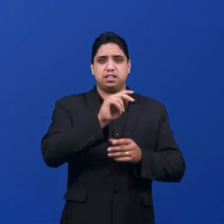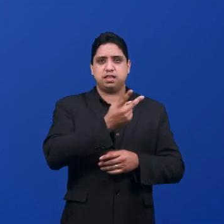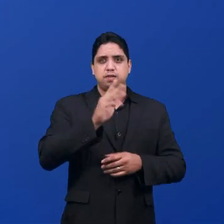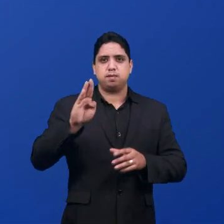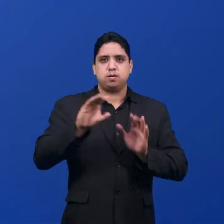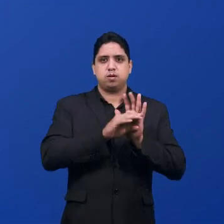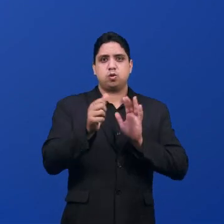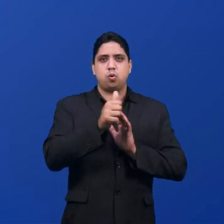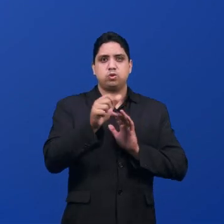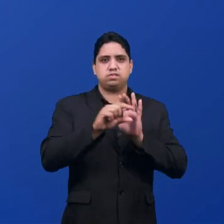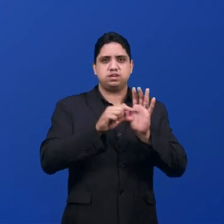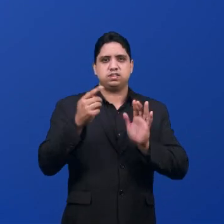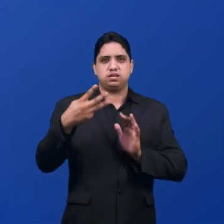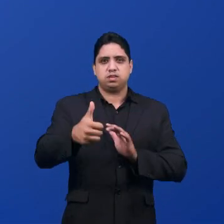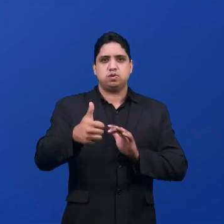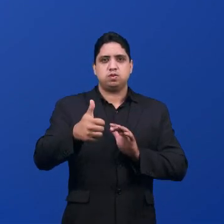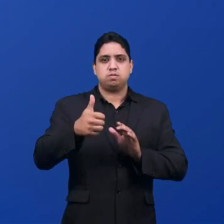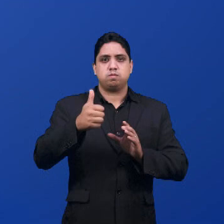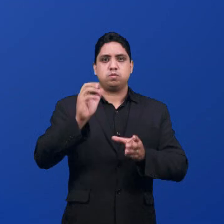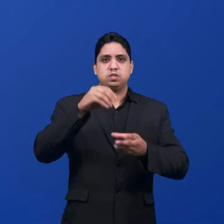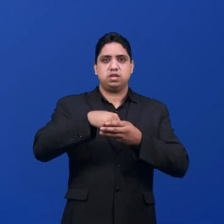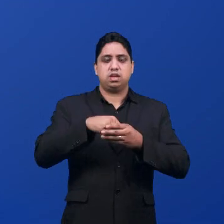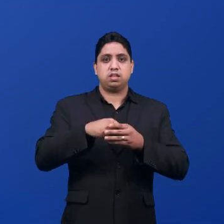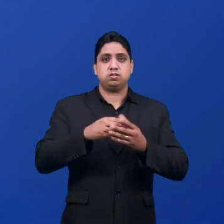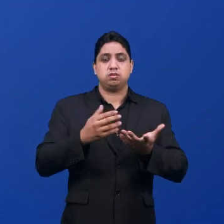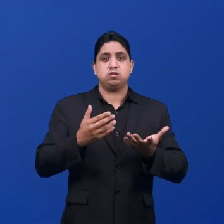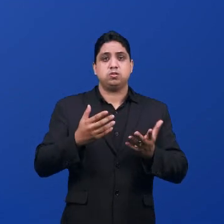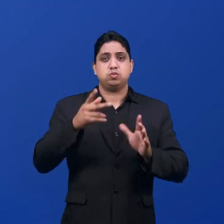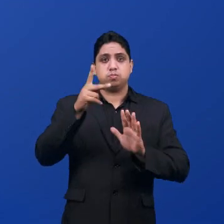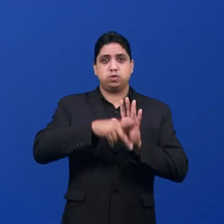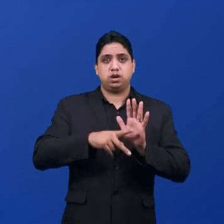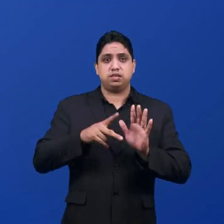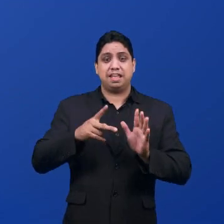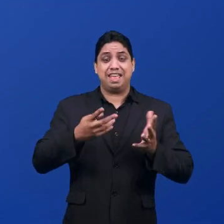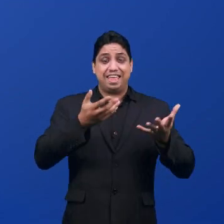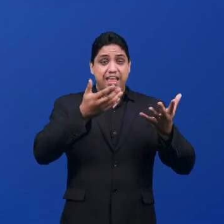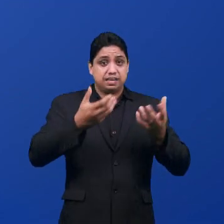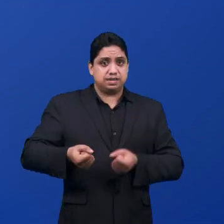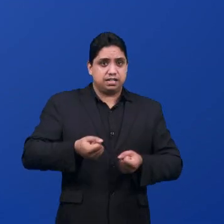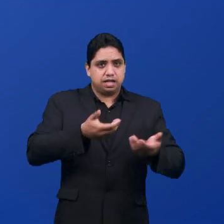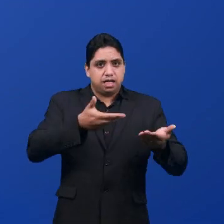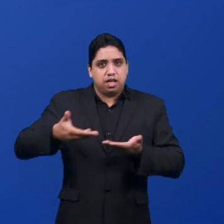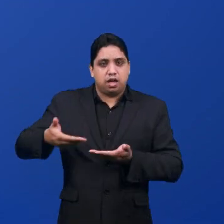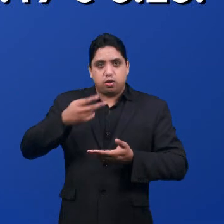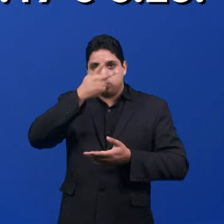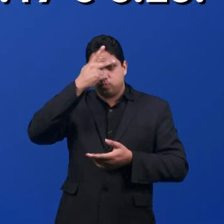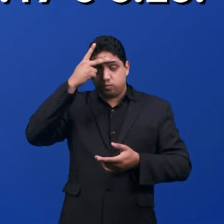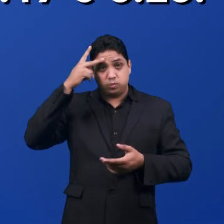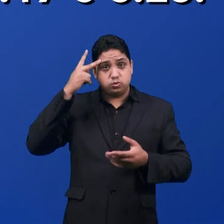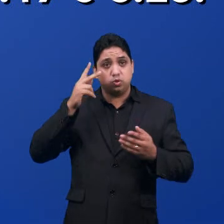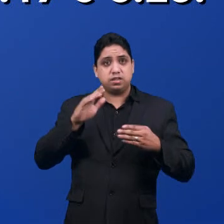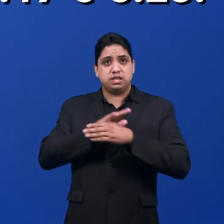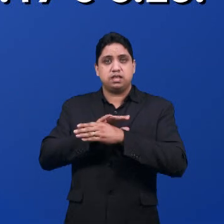eu, évidencié en Hébreu 11, 31, le fait qu'elle est entrée dans le projet et a gardé les espions?